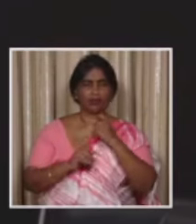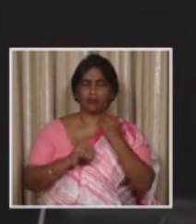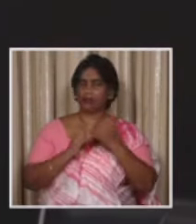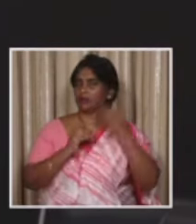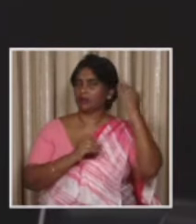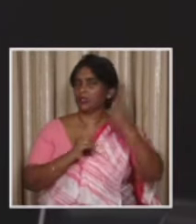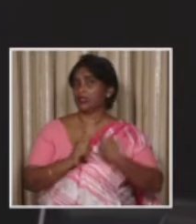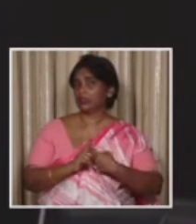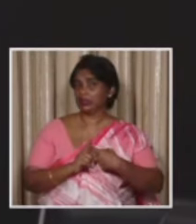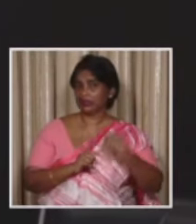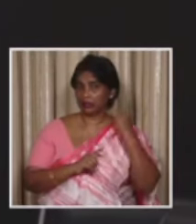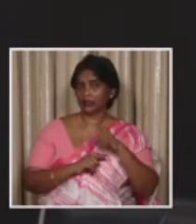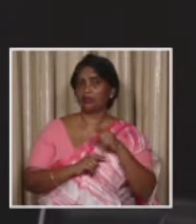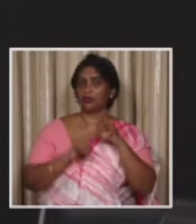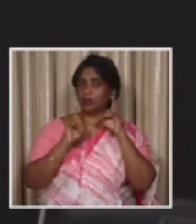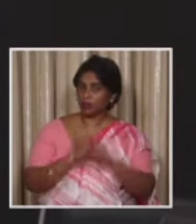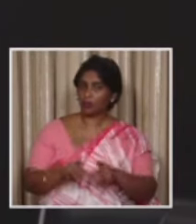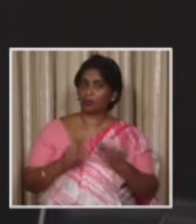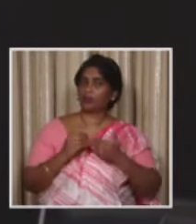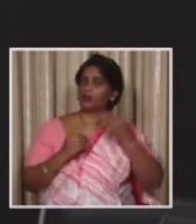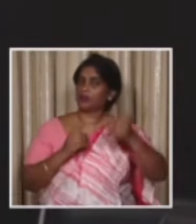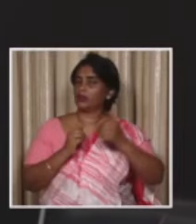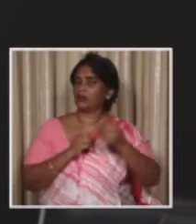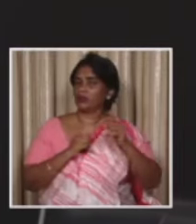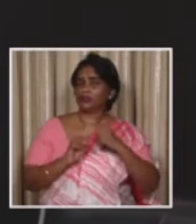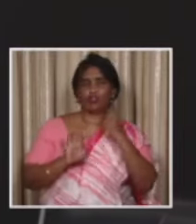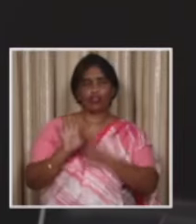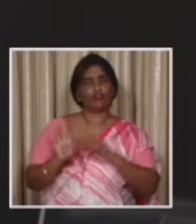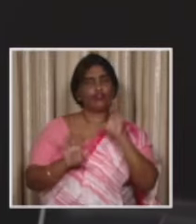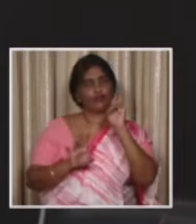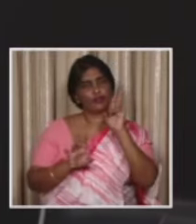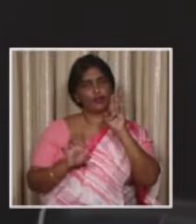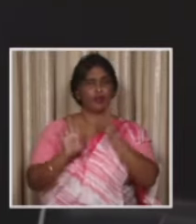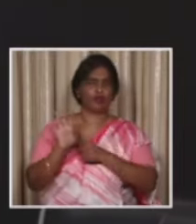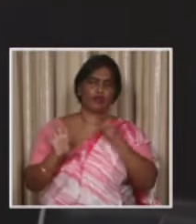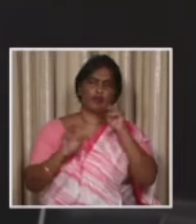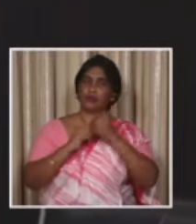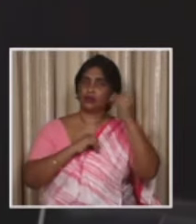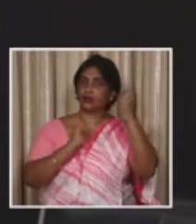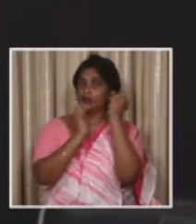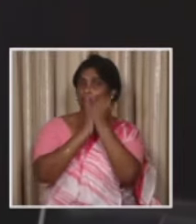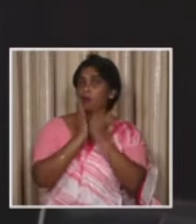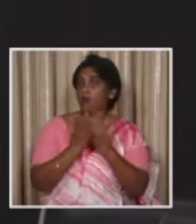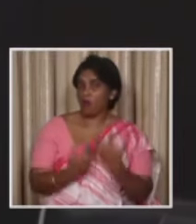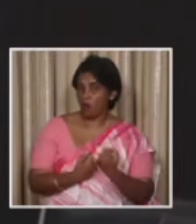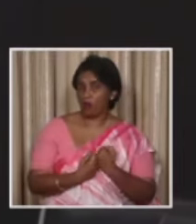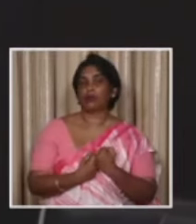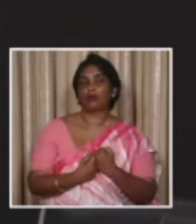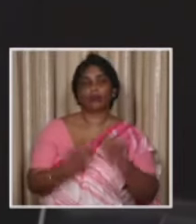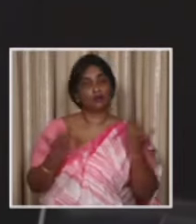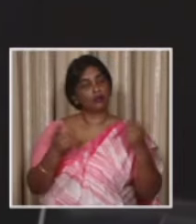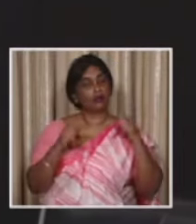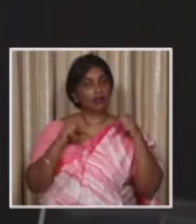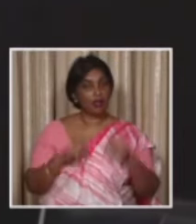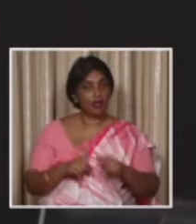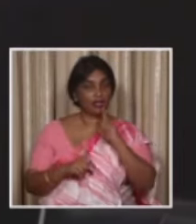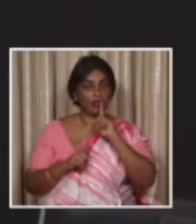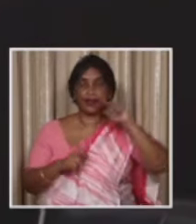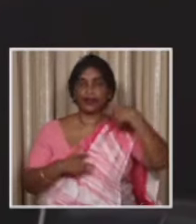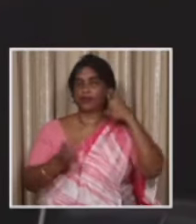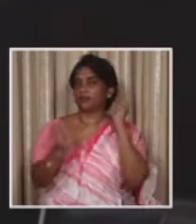වශයෙන් දියුණු වෙන රටක් එහෙම නැත්නම් ඉස්සරහට යන රටක් අවුරුදු 25ක 20ක වැඩපිළිවෙලක් තියෙන්න ඕන. එහෙම නැත්නම් අද කියලා හෙට